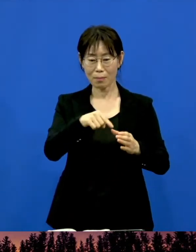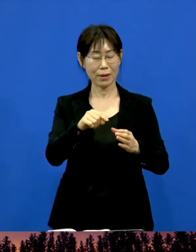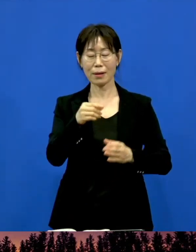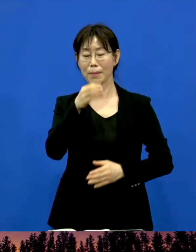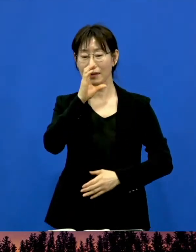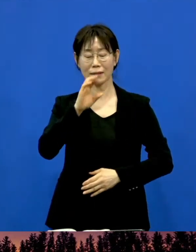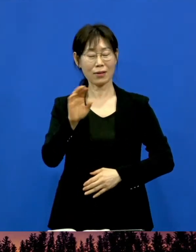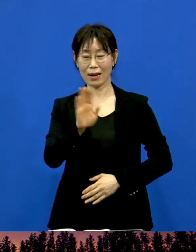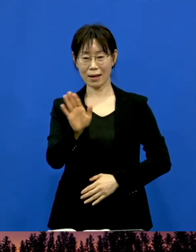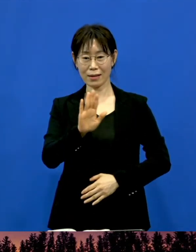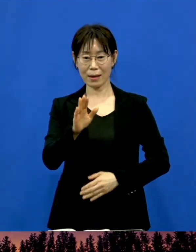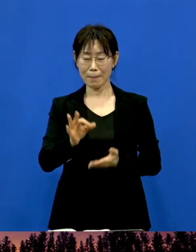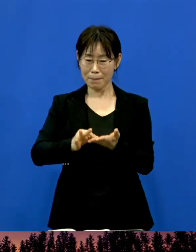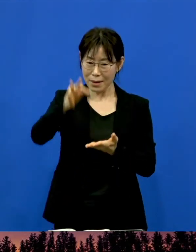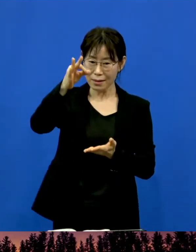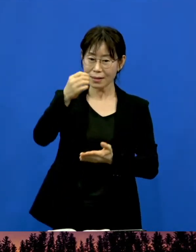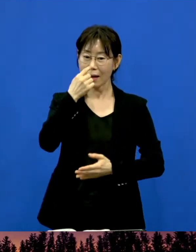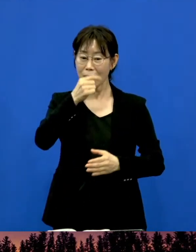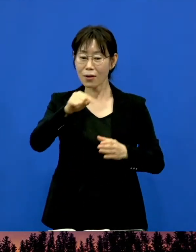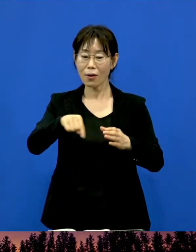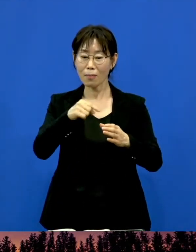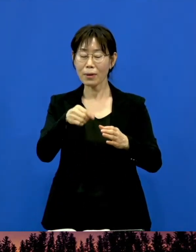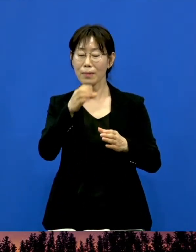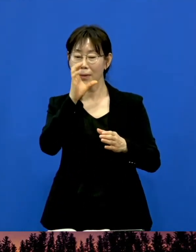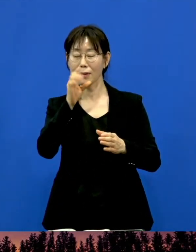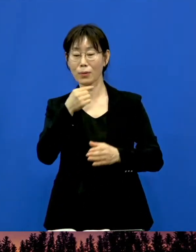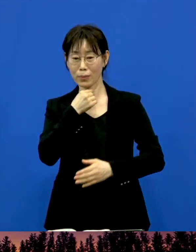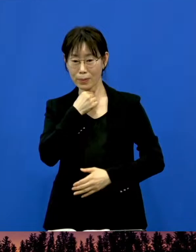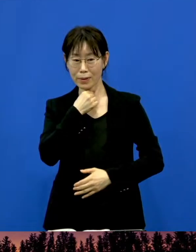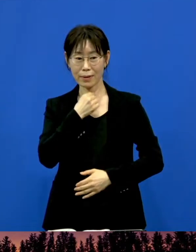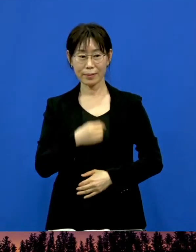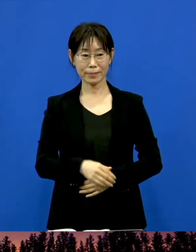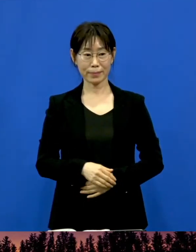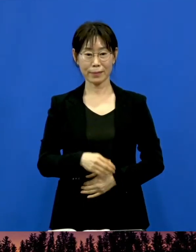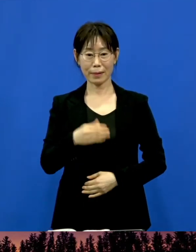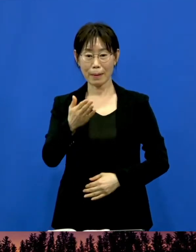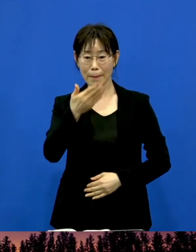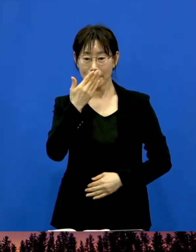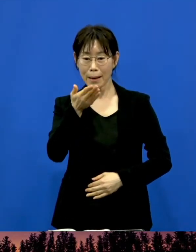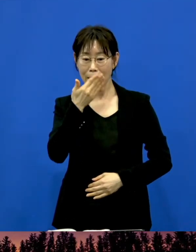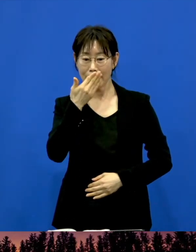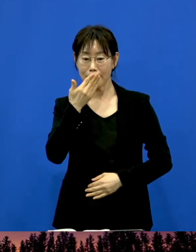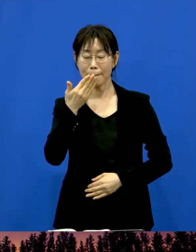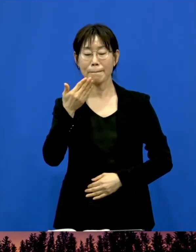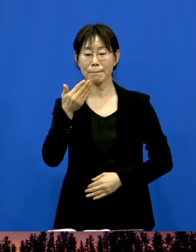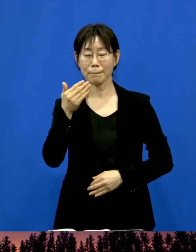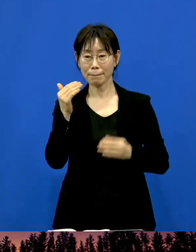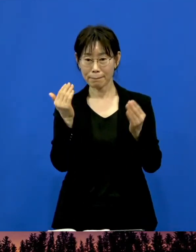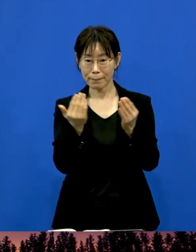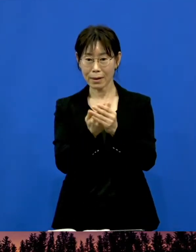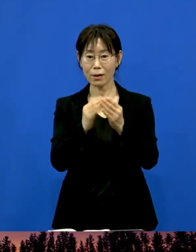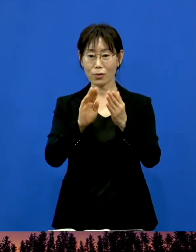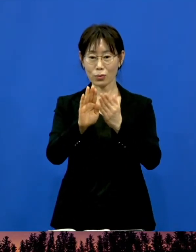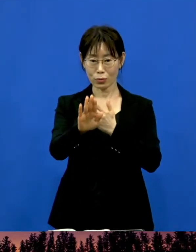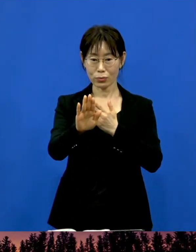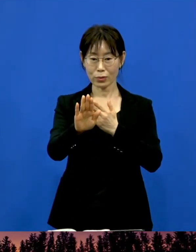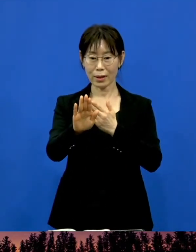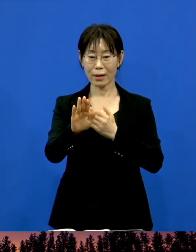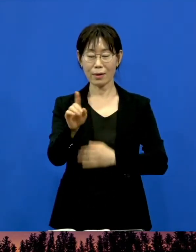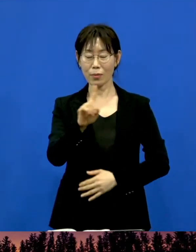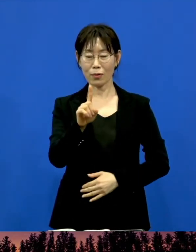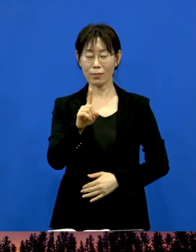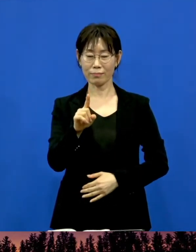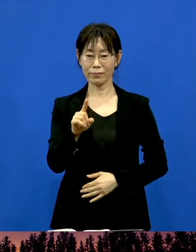밥을 먹어도 마찬가지예요. 밥을 먹고 나면 배가 부른다고 끝나는 게 아니에요. 다른 걸 먹고 싶은 거예요. 오늘 된장찌개 먹었으면 내일